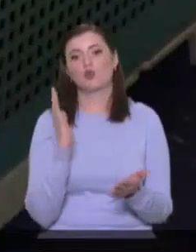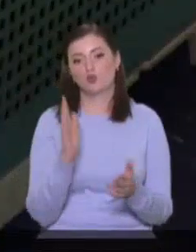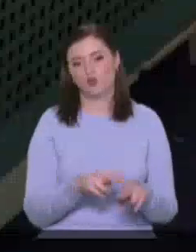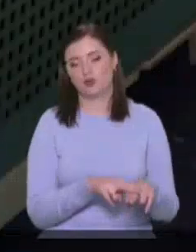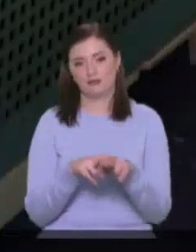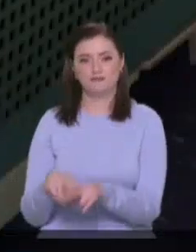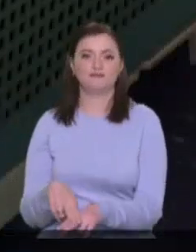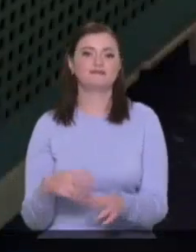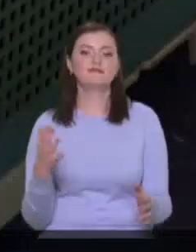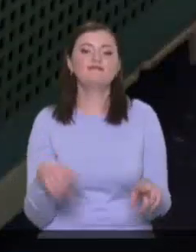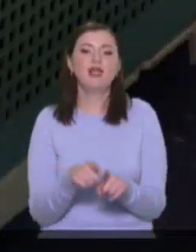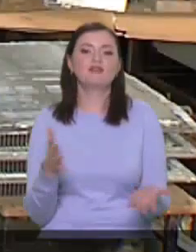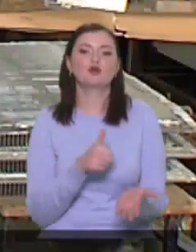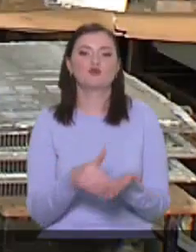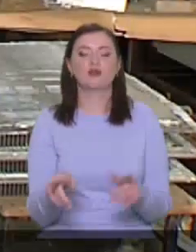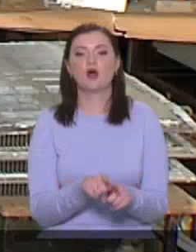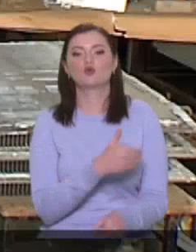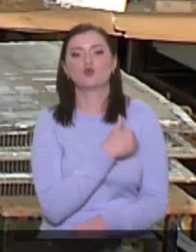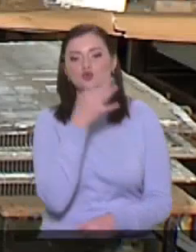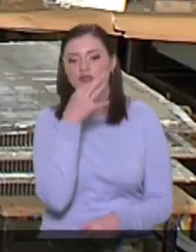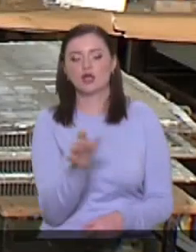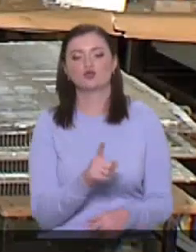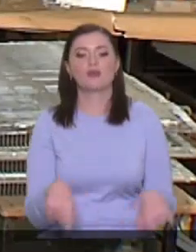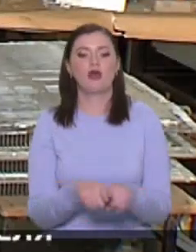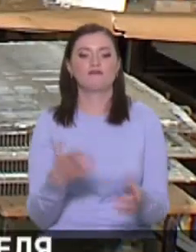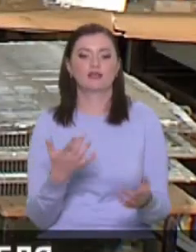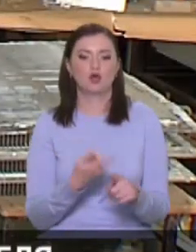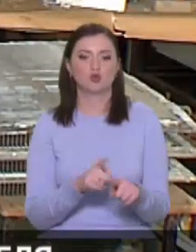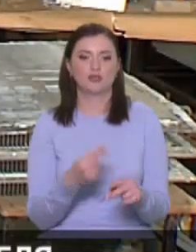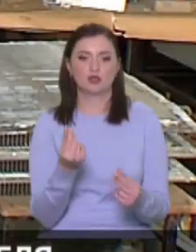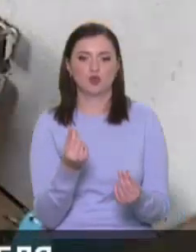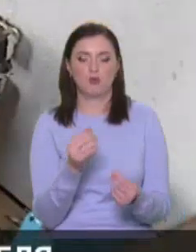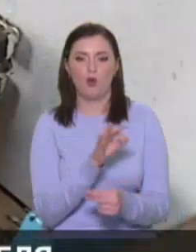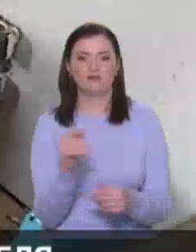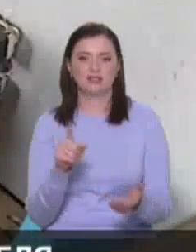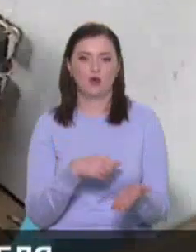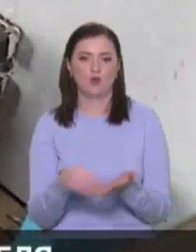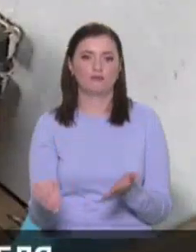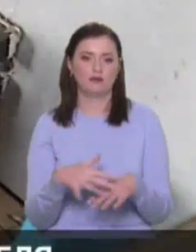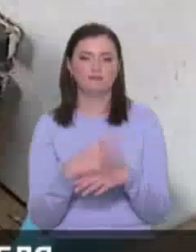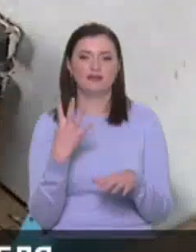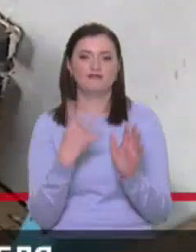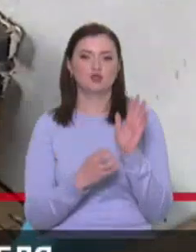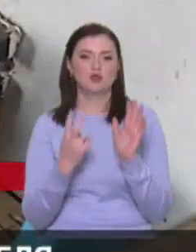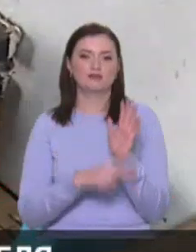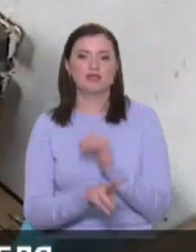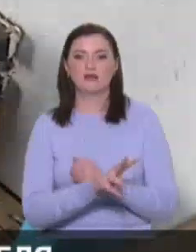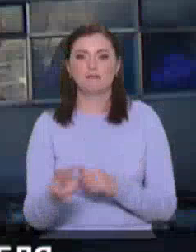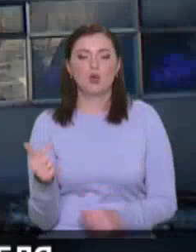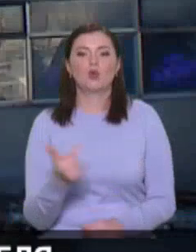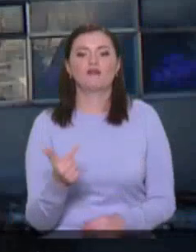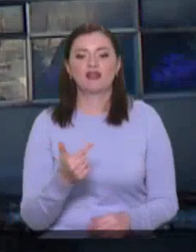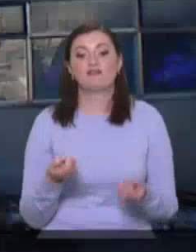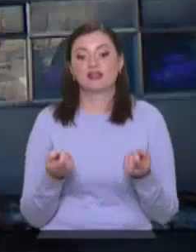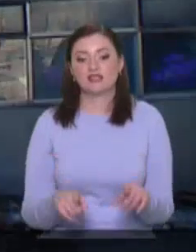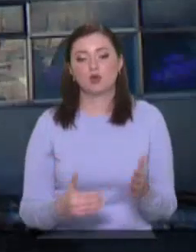якщо відмовиться. І також хочу сказати, що навіть якщо ця сума офіційна за купівлю рахується 970 мільйонів гривень,